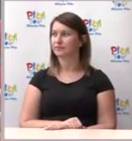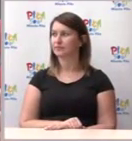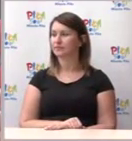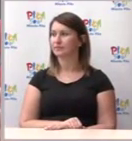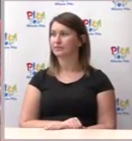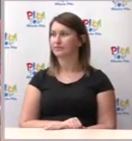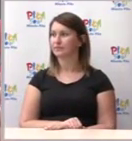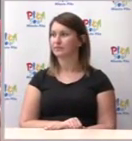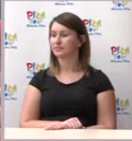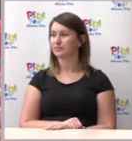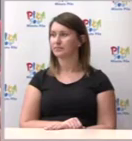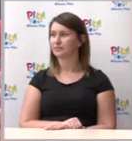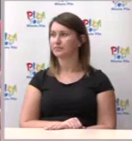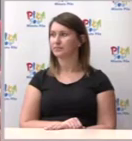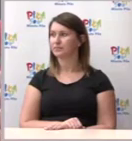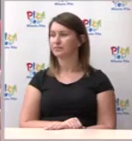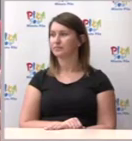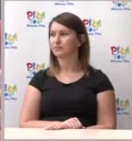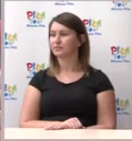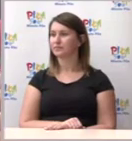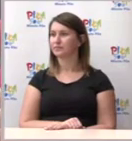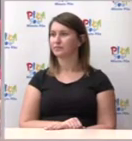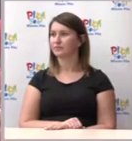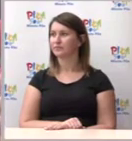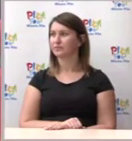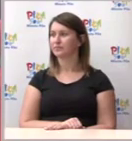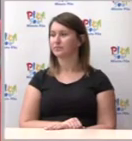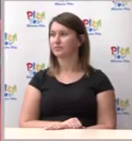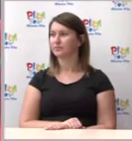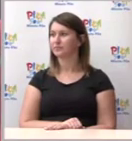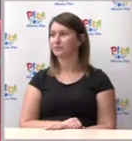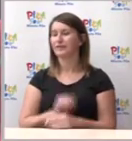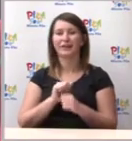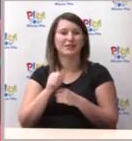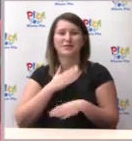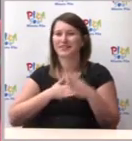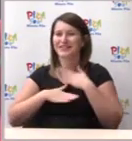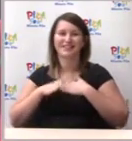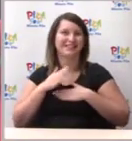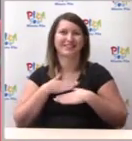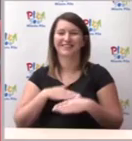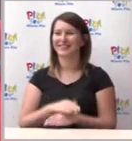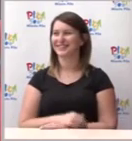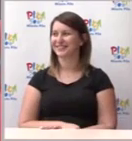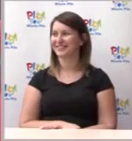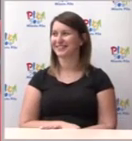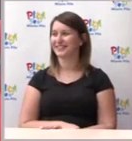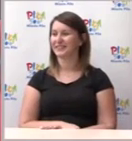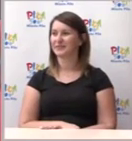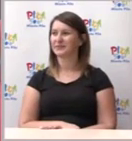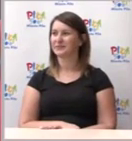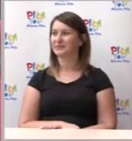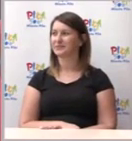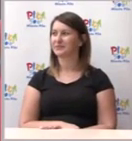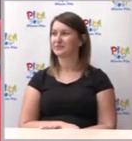a one się kryją w tych chwastach. Wobec tego szczęśliwa jestem i myślę, że wszyscy powinniśmy lobbować. A mówiąc już